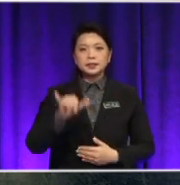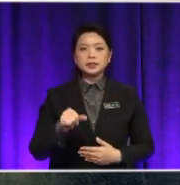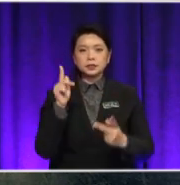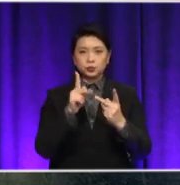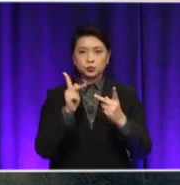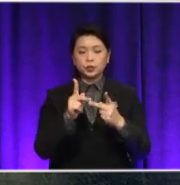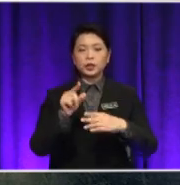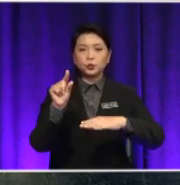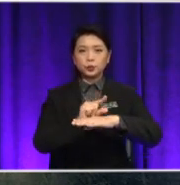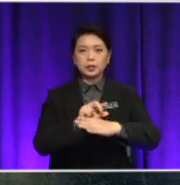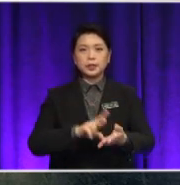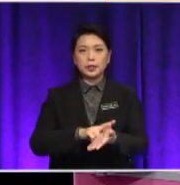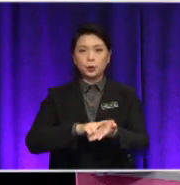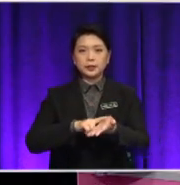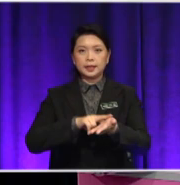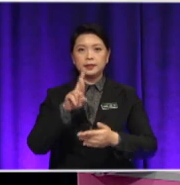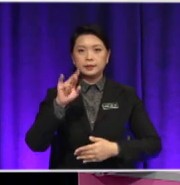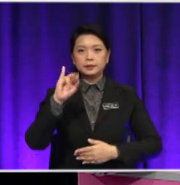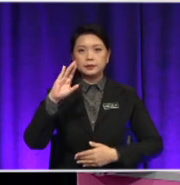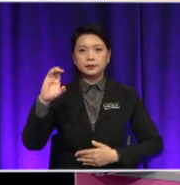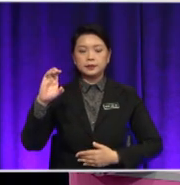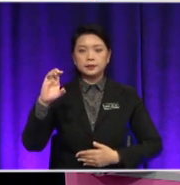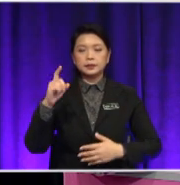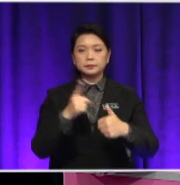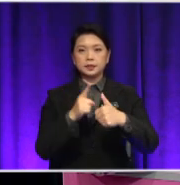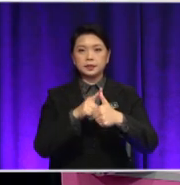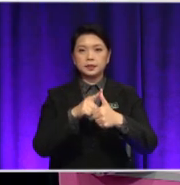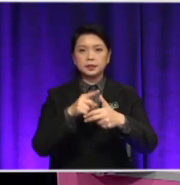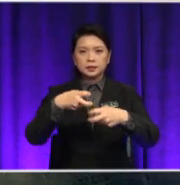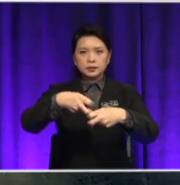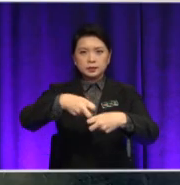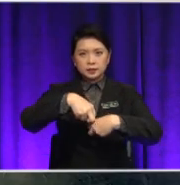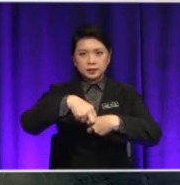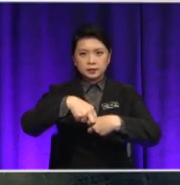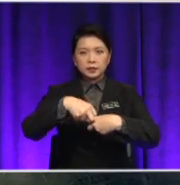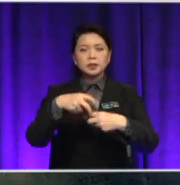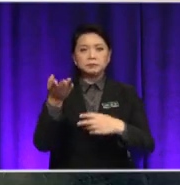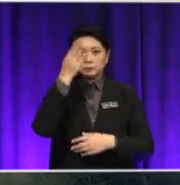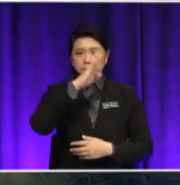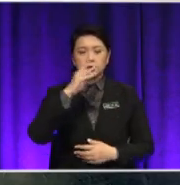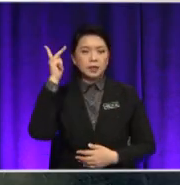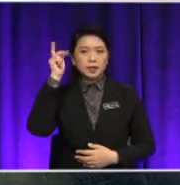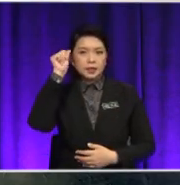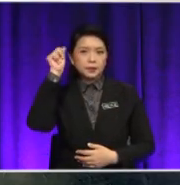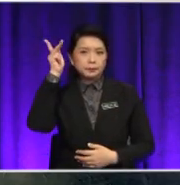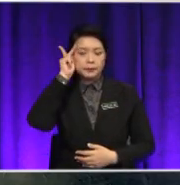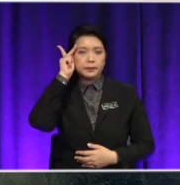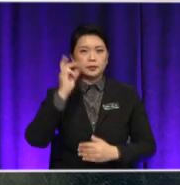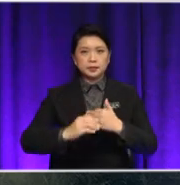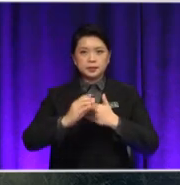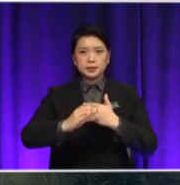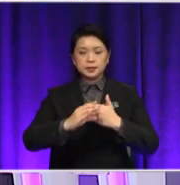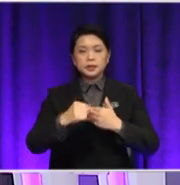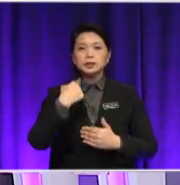RISE ataupun rawatan RISE ni. Yang pertama, terselio. Akmal pernah terselio tak? Pernah, cikgu. Siapa yang buat rawatan RISE kat